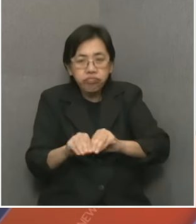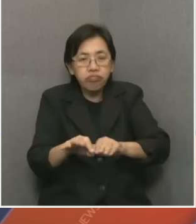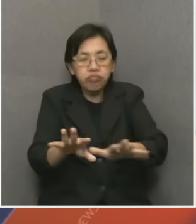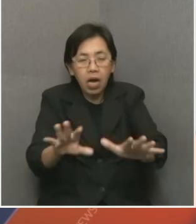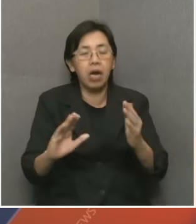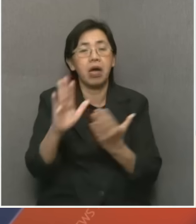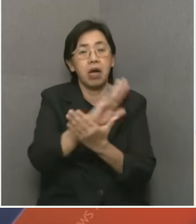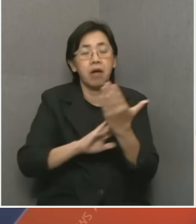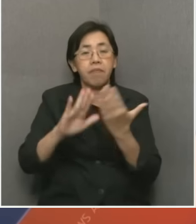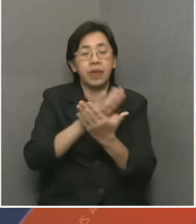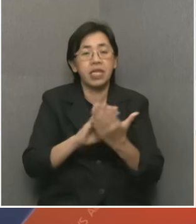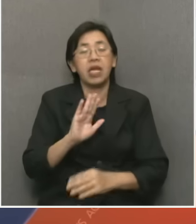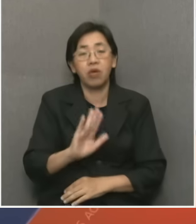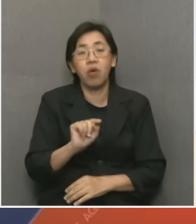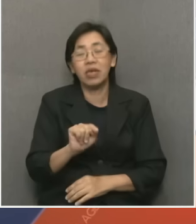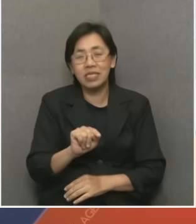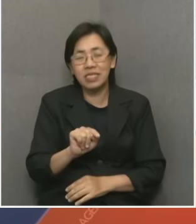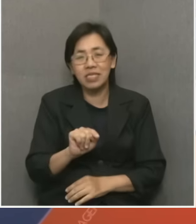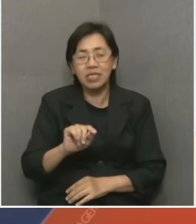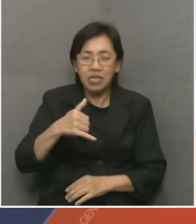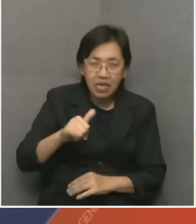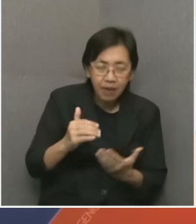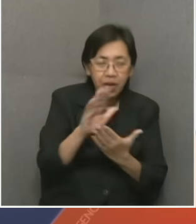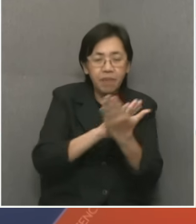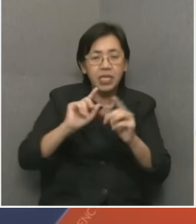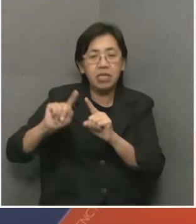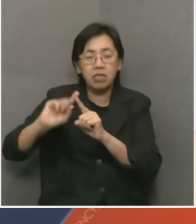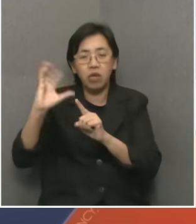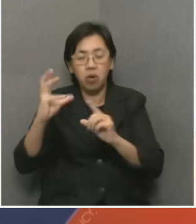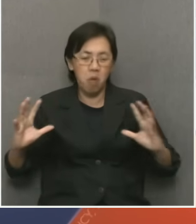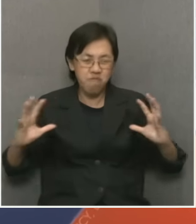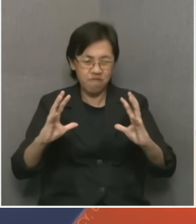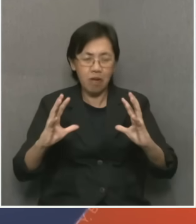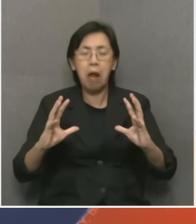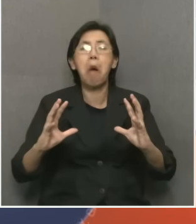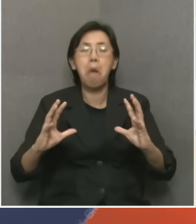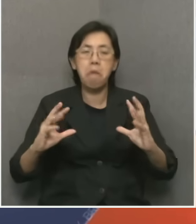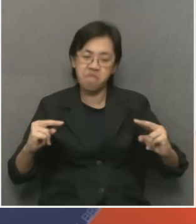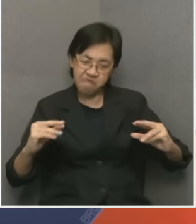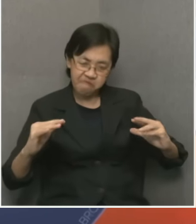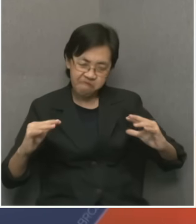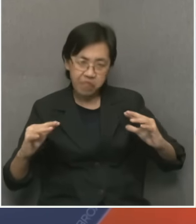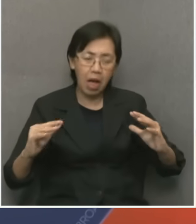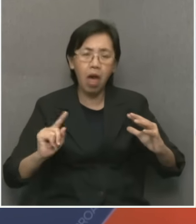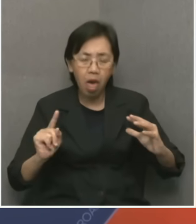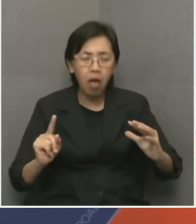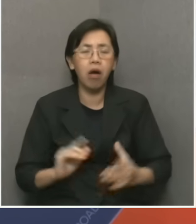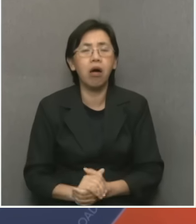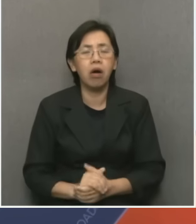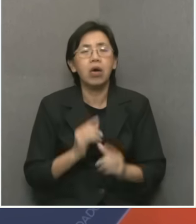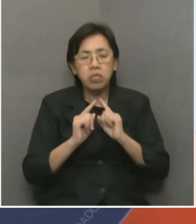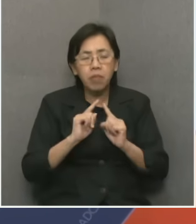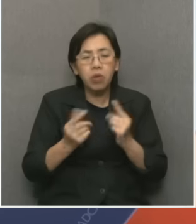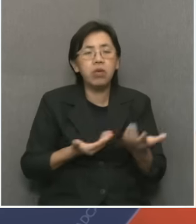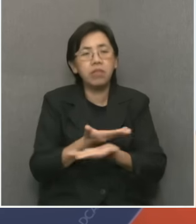าจในภูมิภาคและมหาอำนาจโลกต้องเผชิญหน้ากันเนี่ยหลายครั้งเราจะเห็นว่าเขาจะกลับมาคุยกัน